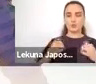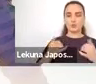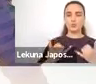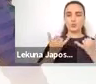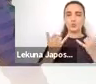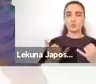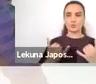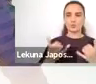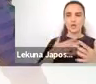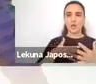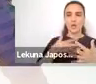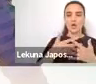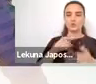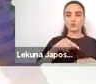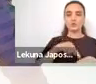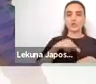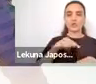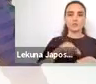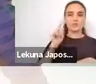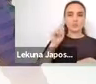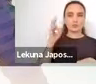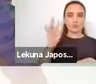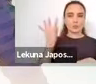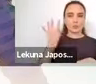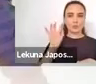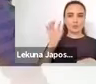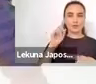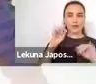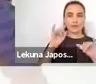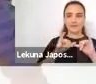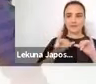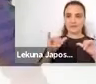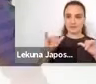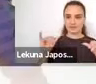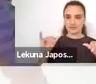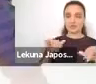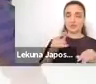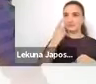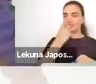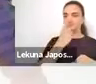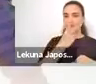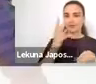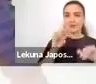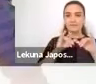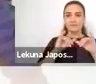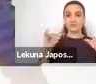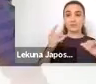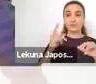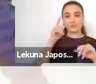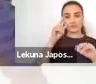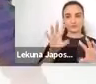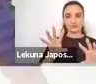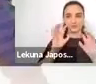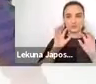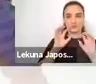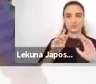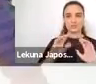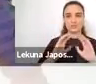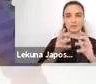გავუაქტიურო ის შეგრძნებები, რომელიც უნდა განვითარდეს და რომელთა მეშვეობითაც ბავშვი აღიქვამს